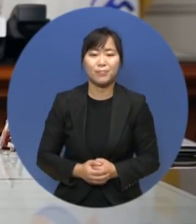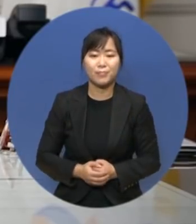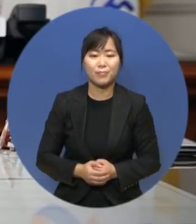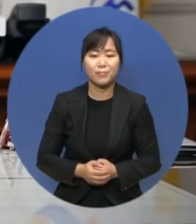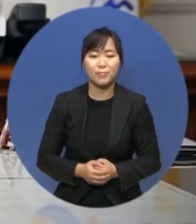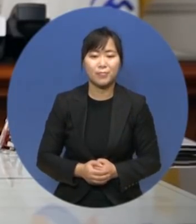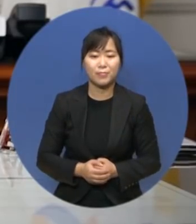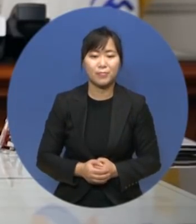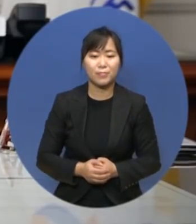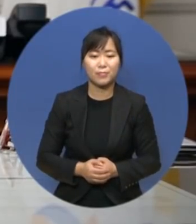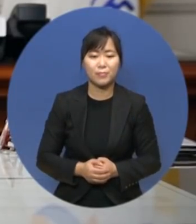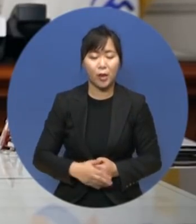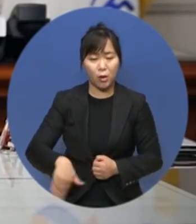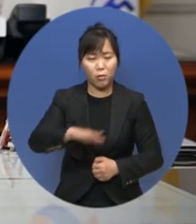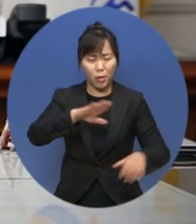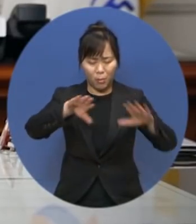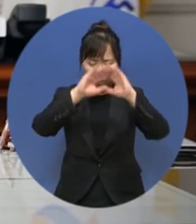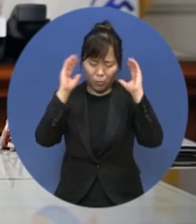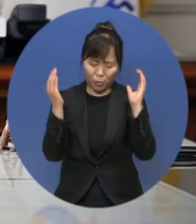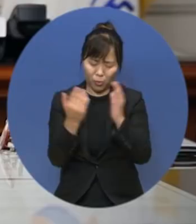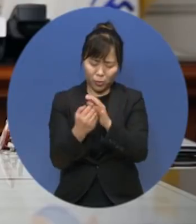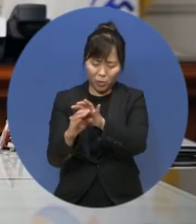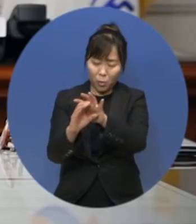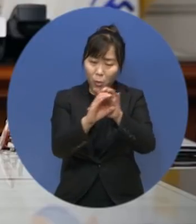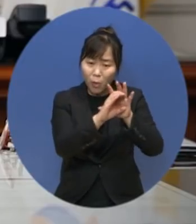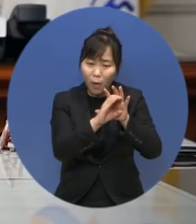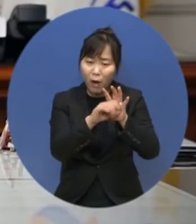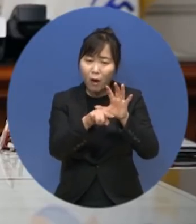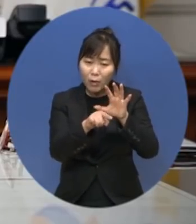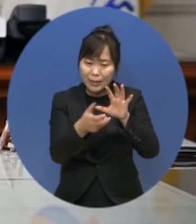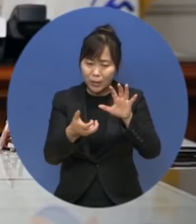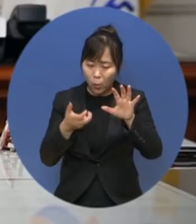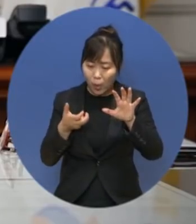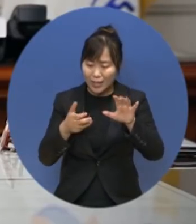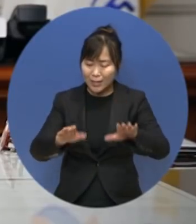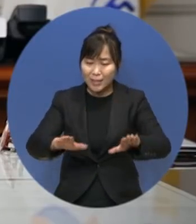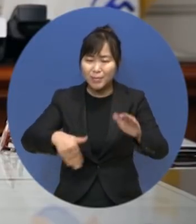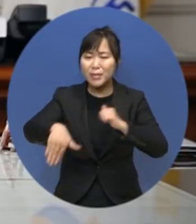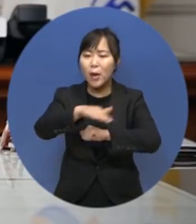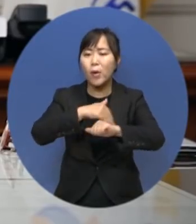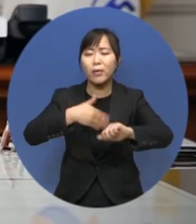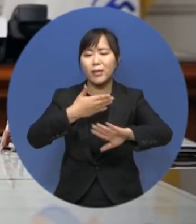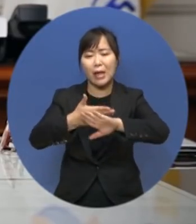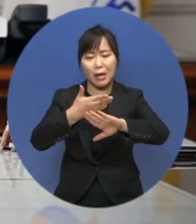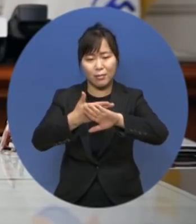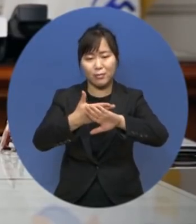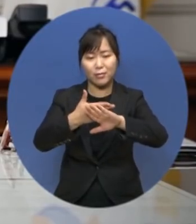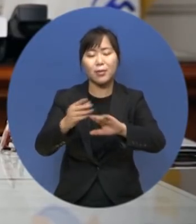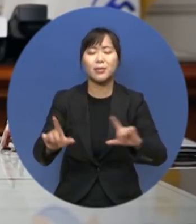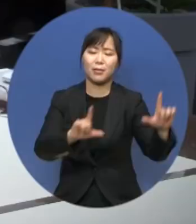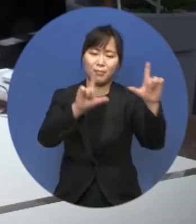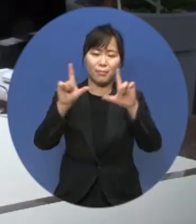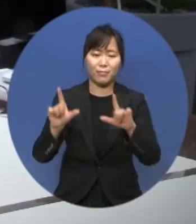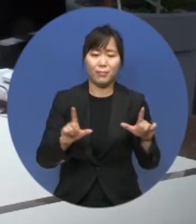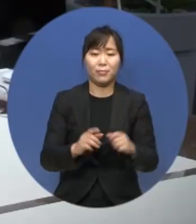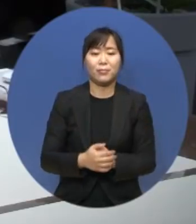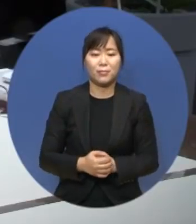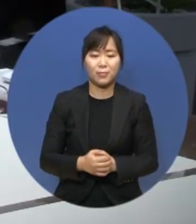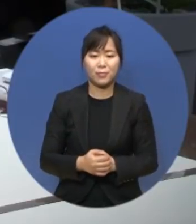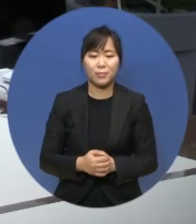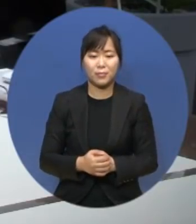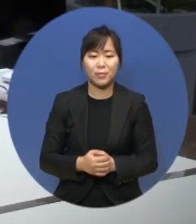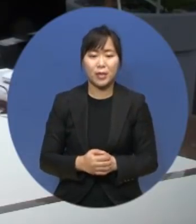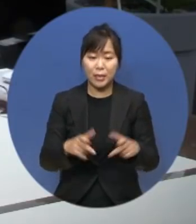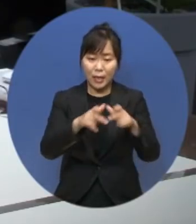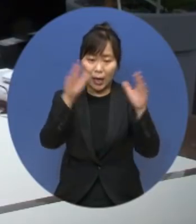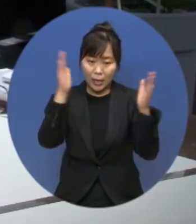드립니다. 우리 모두는 코로나19로 이전과는 달라진 일상을 살고 있습니다. 장애